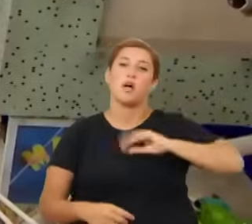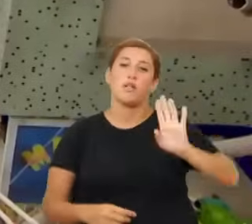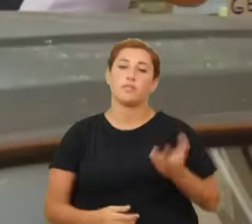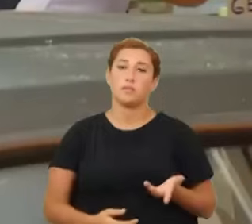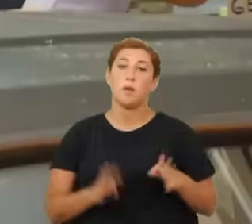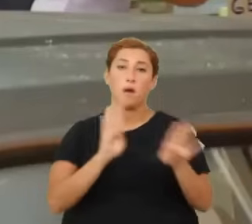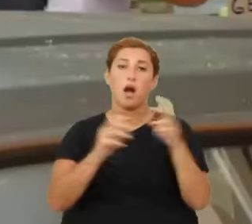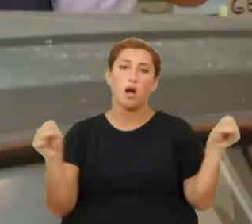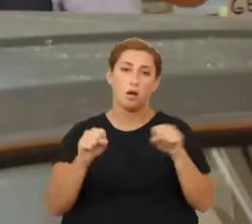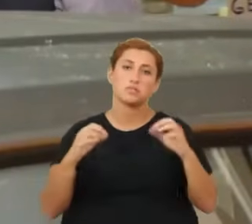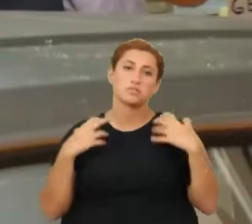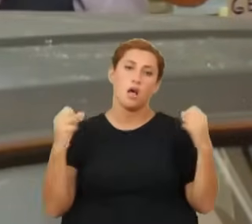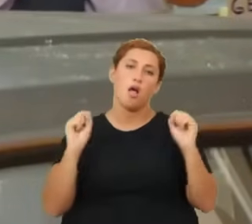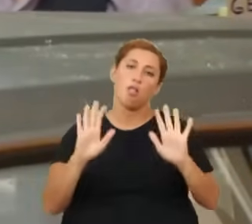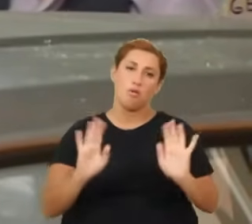Ama kapılar falan yerinde.